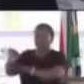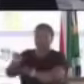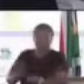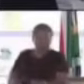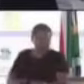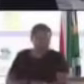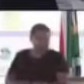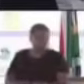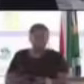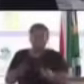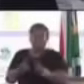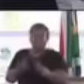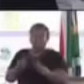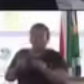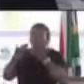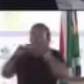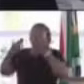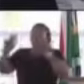ngibonge kakhulu